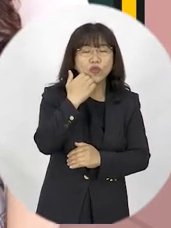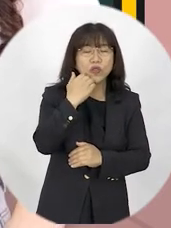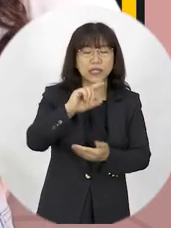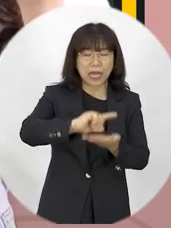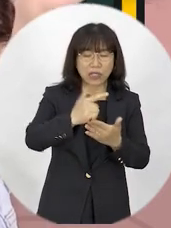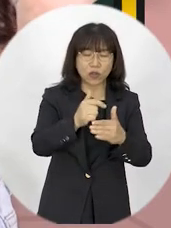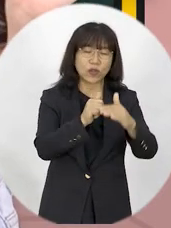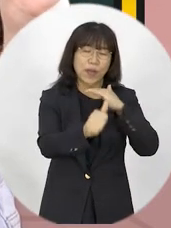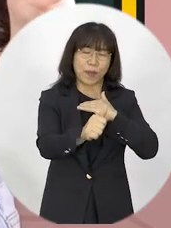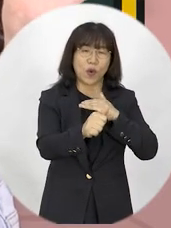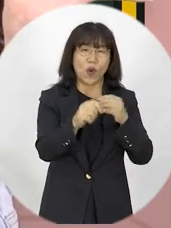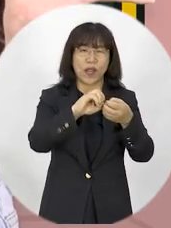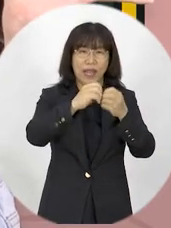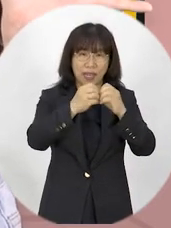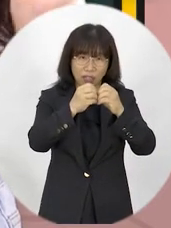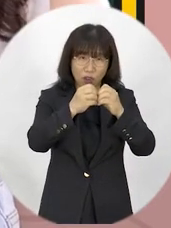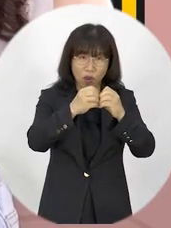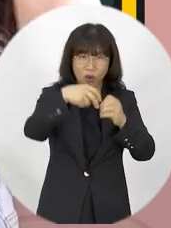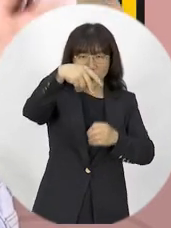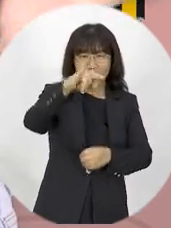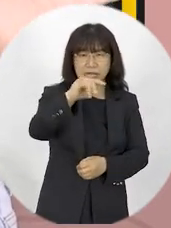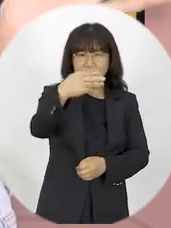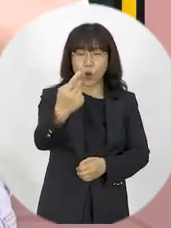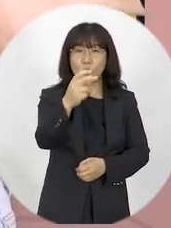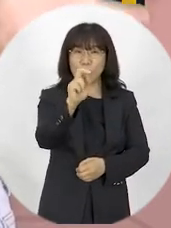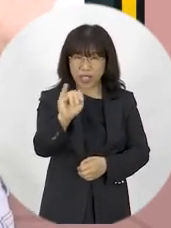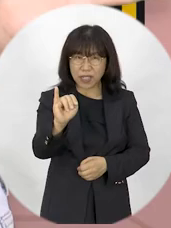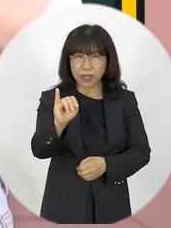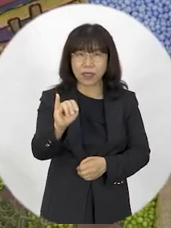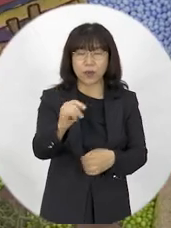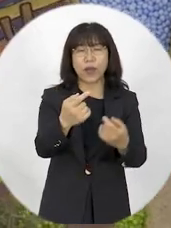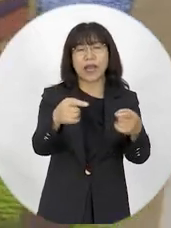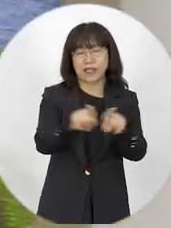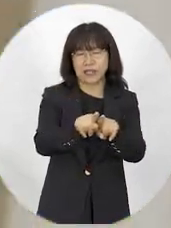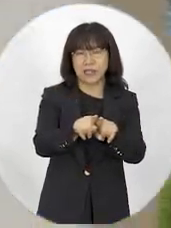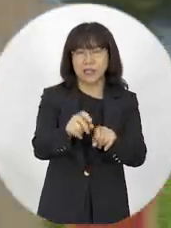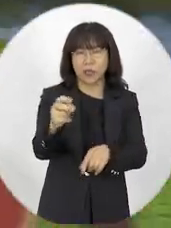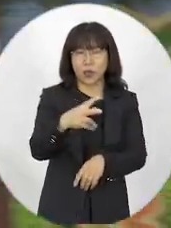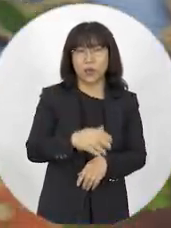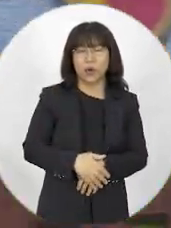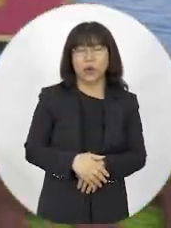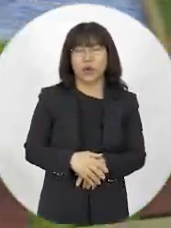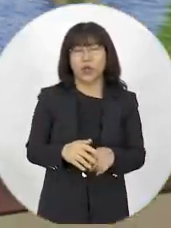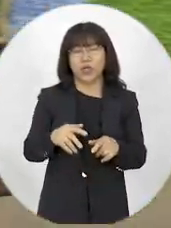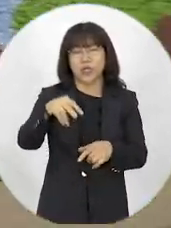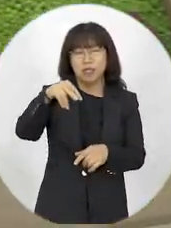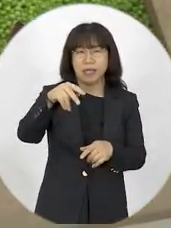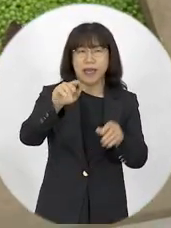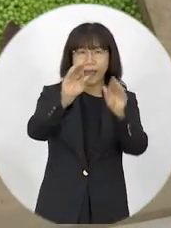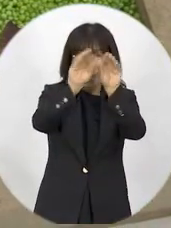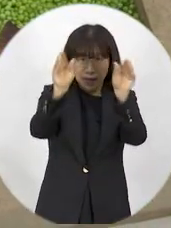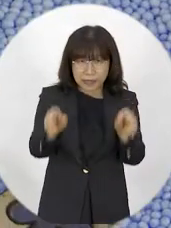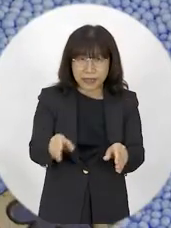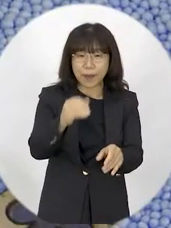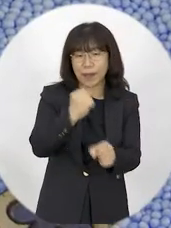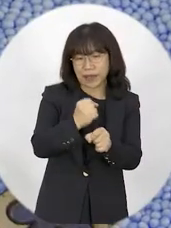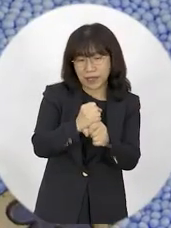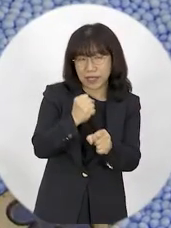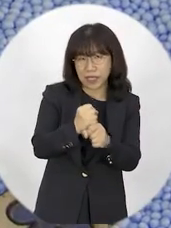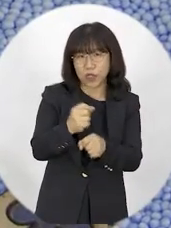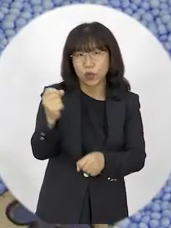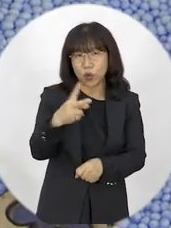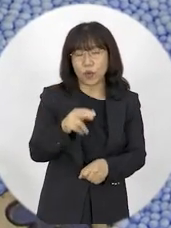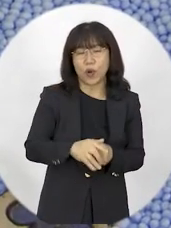캐릭터 세로미와 인포그래픽을 활용해 친근하고 재미있게 만들어졌습니다. 이어 클레이 스칸디아모스